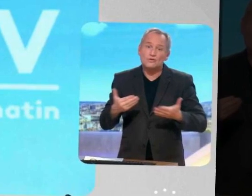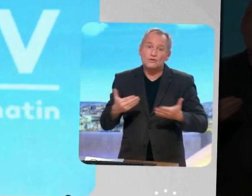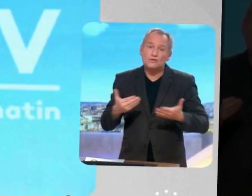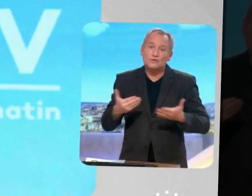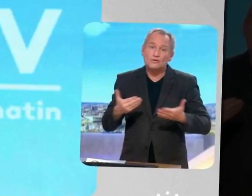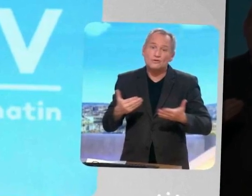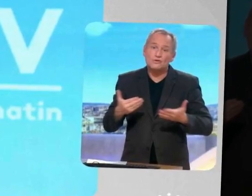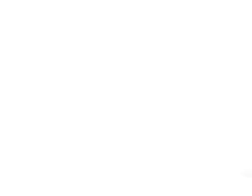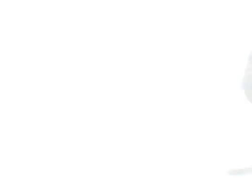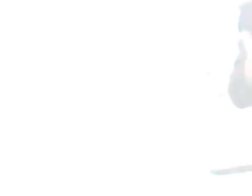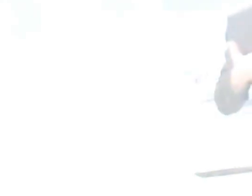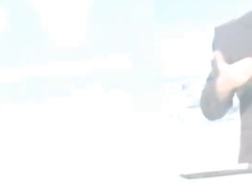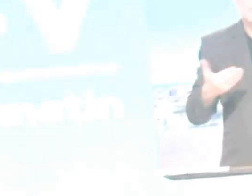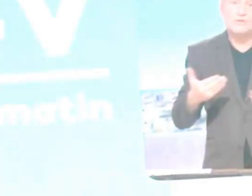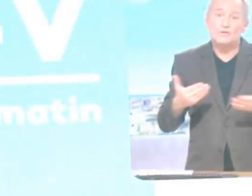Soto.